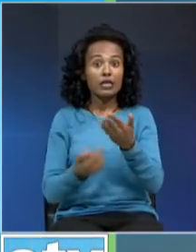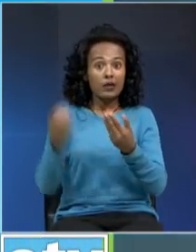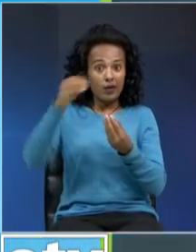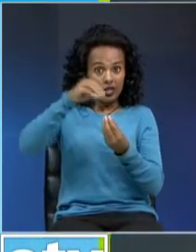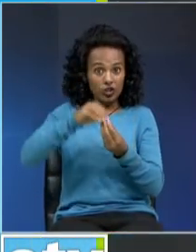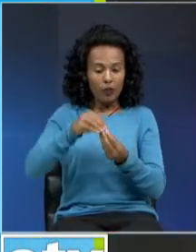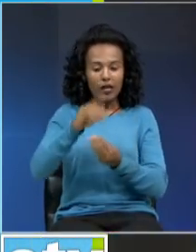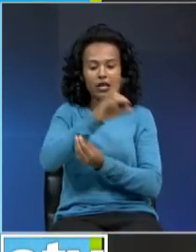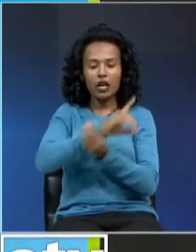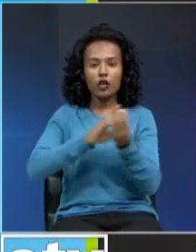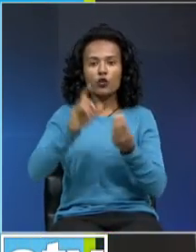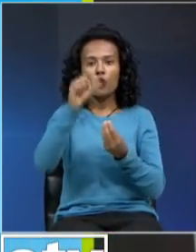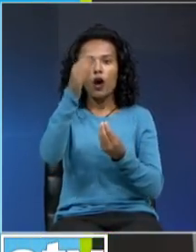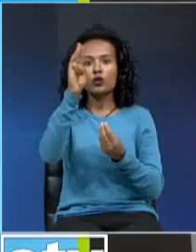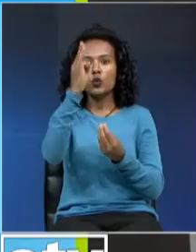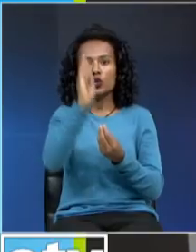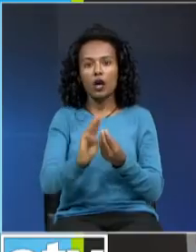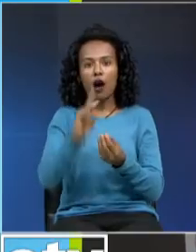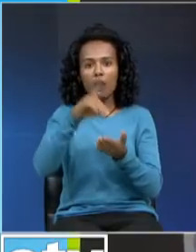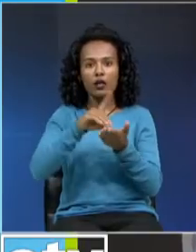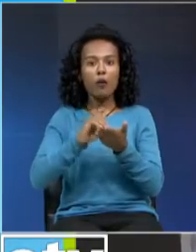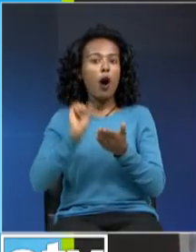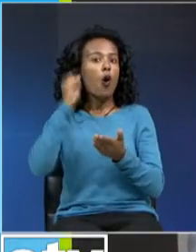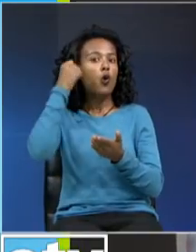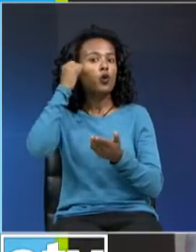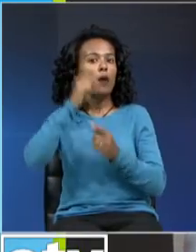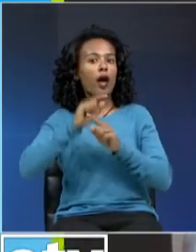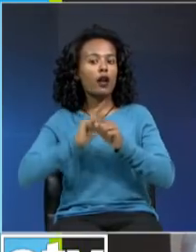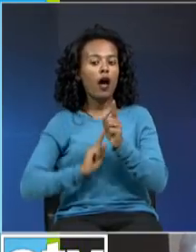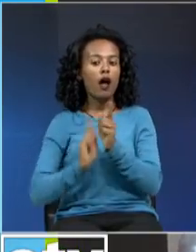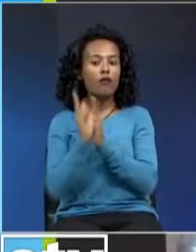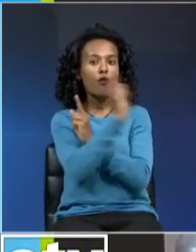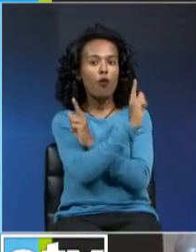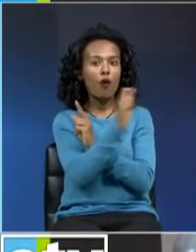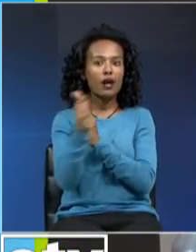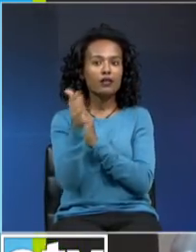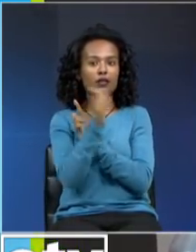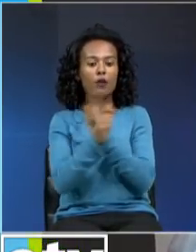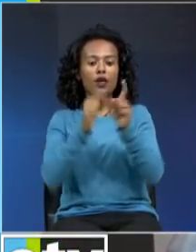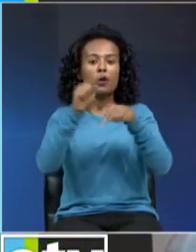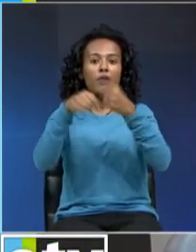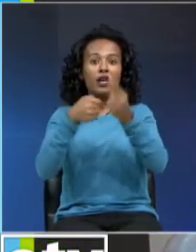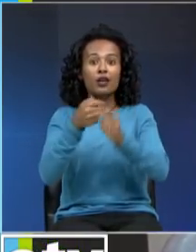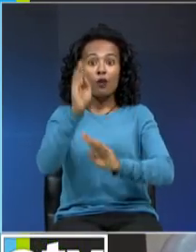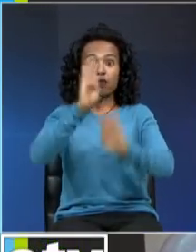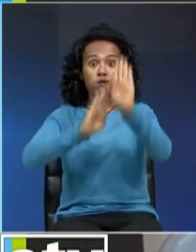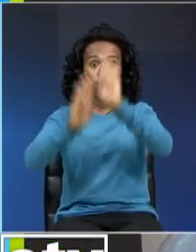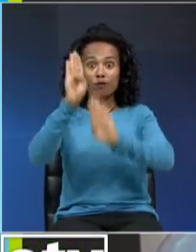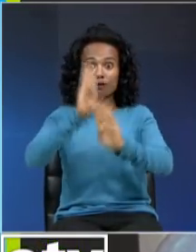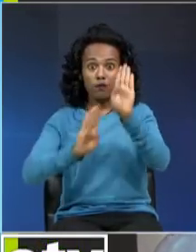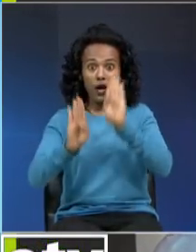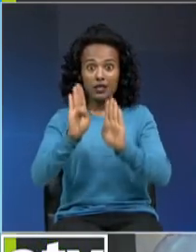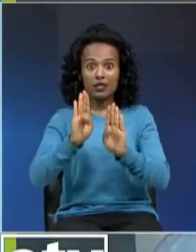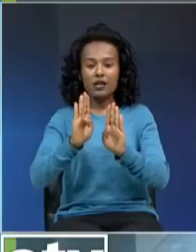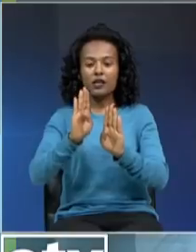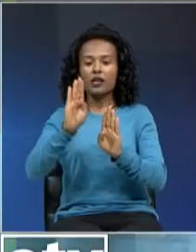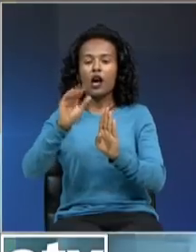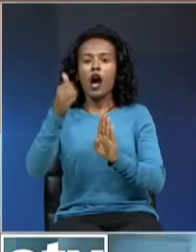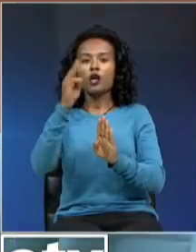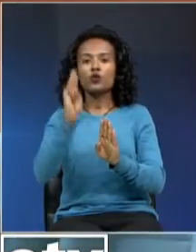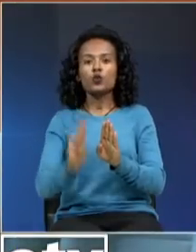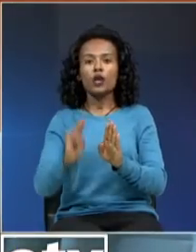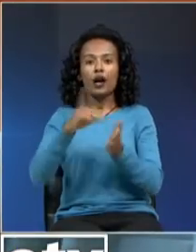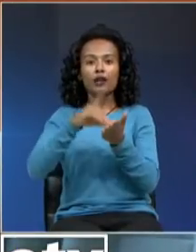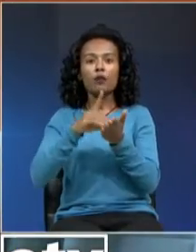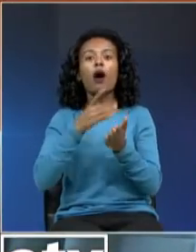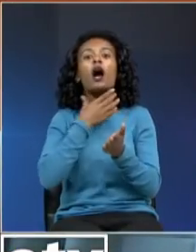በተጨማሪ ከክልሉ አሶሳ ከተማ ኦሮሚያን አቋርጦ አዲስ አበባ የሚሄደው የህዝብ ማመላለሻ ትራንስፖርትና ከአሶሳ ከተማ